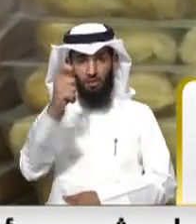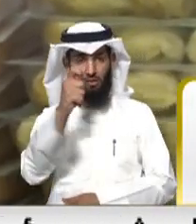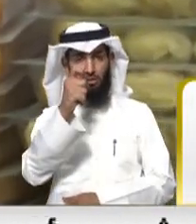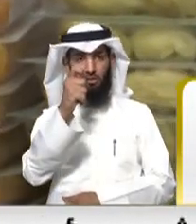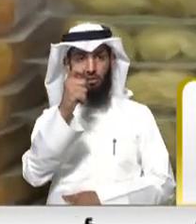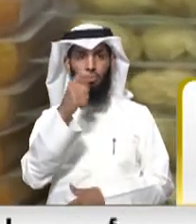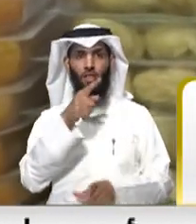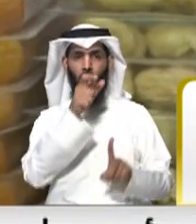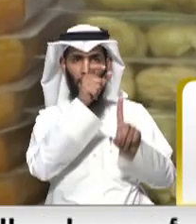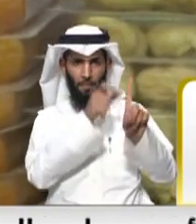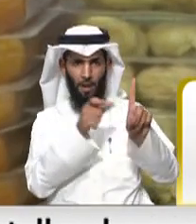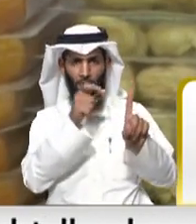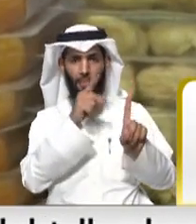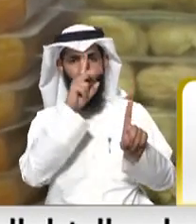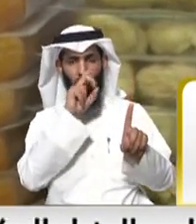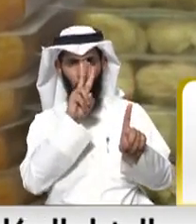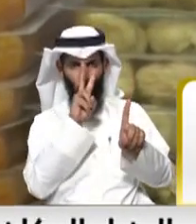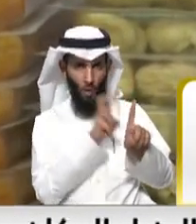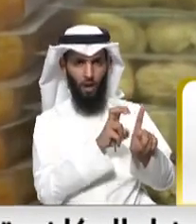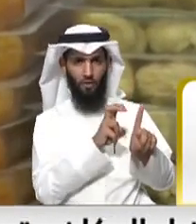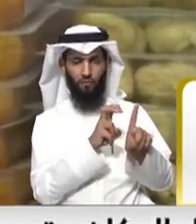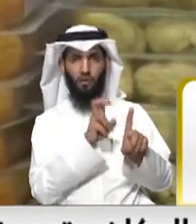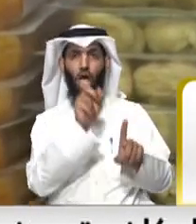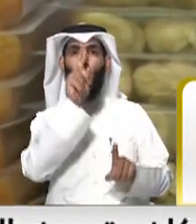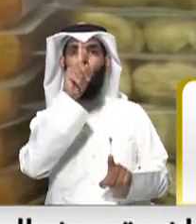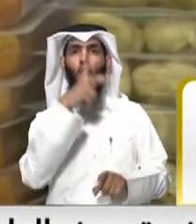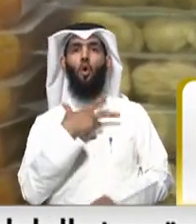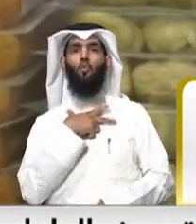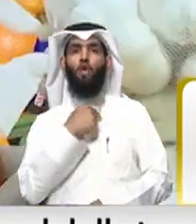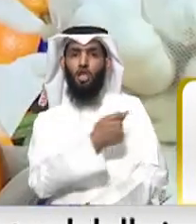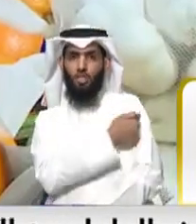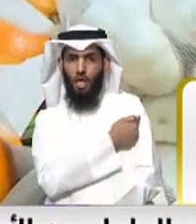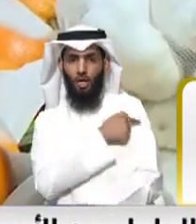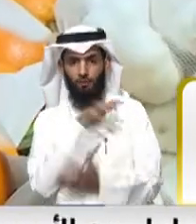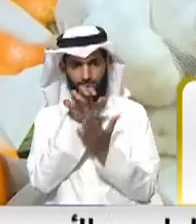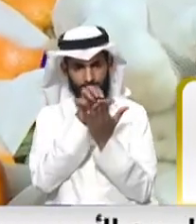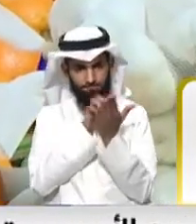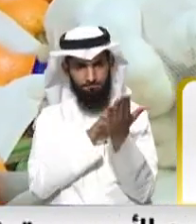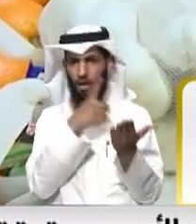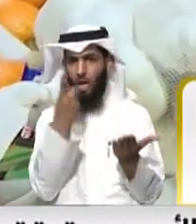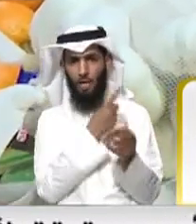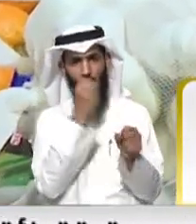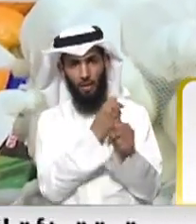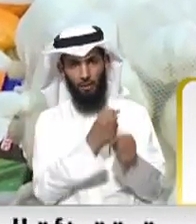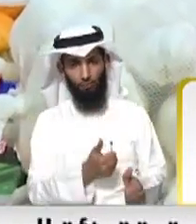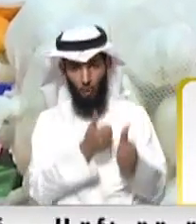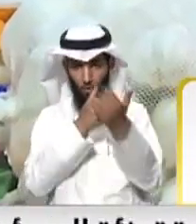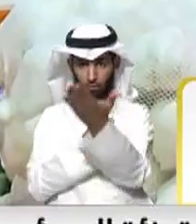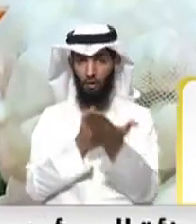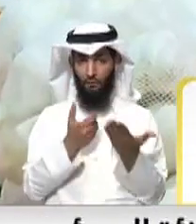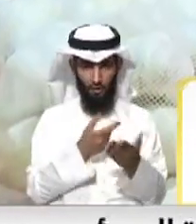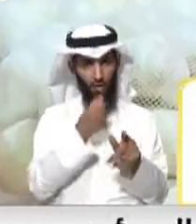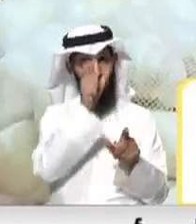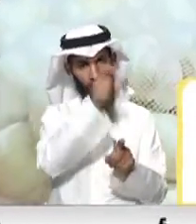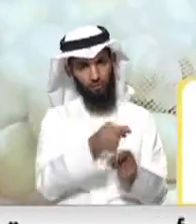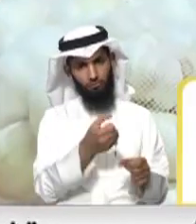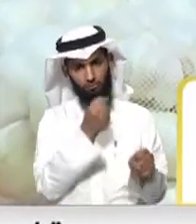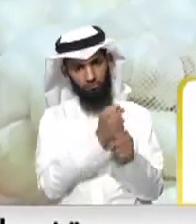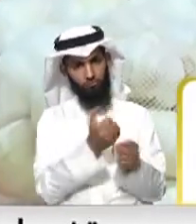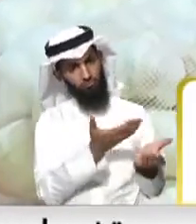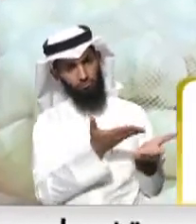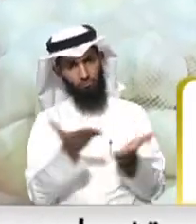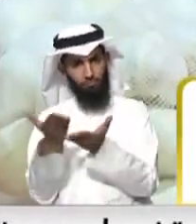عن العمل حتى اصدار تقرير من وزارة الصحة بصلاحيته للعمل. الفرق التفتيشية في الهيئة العامة للغذاء